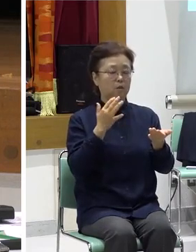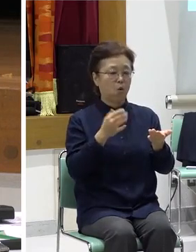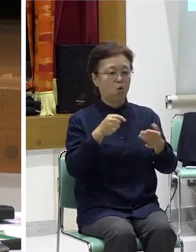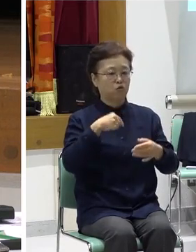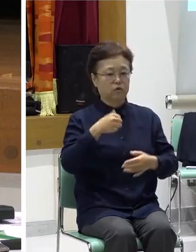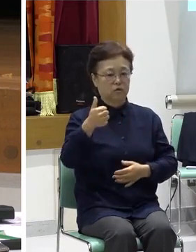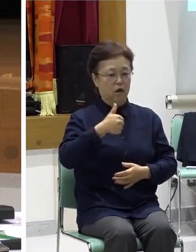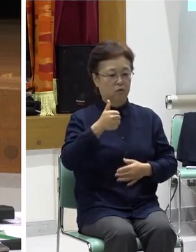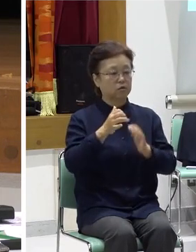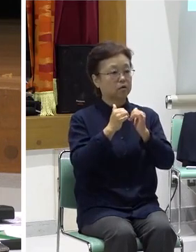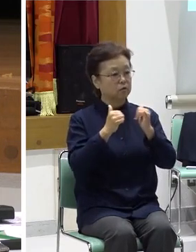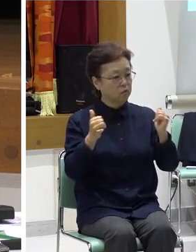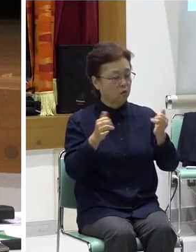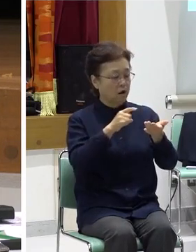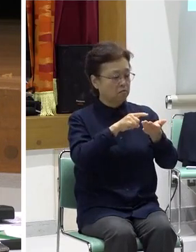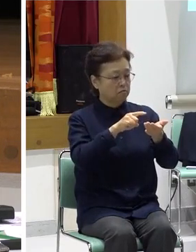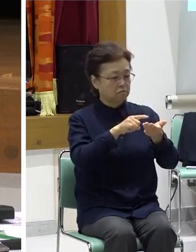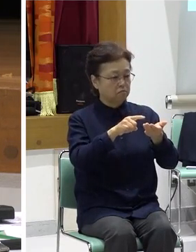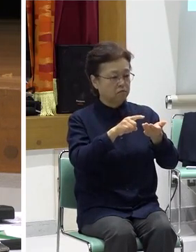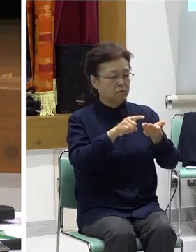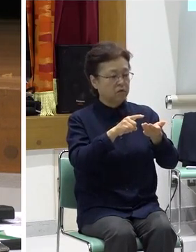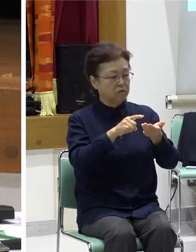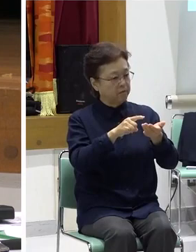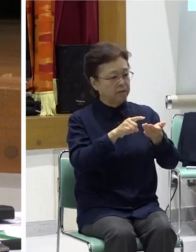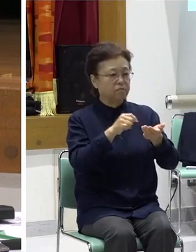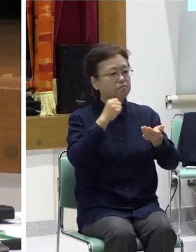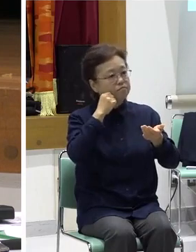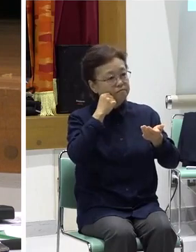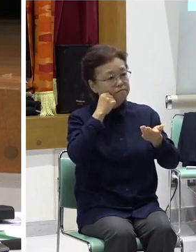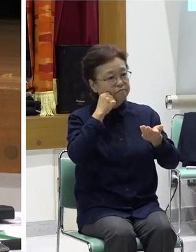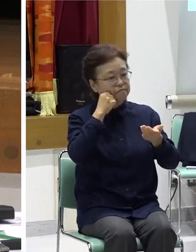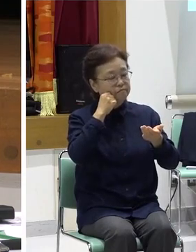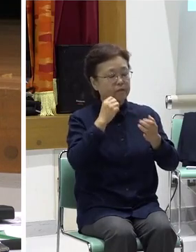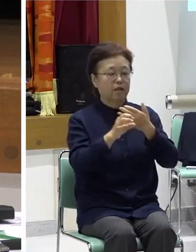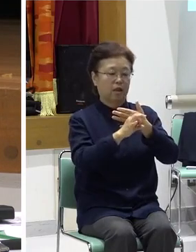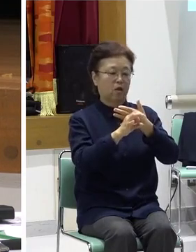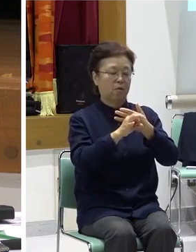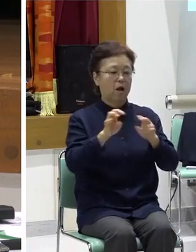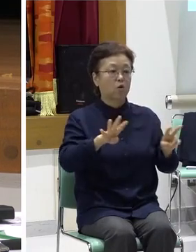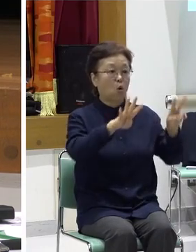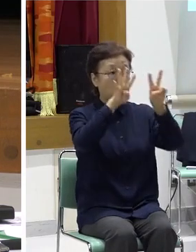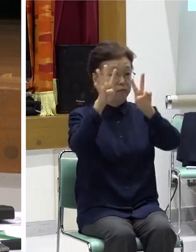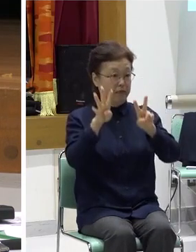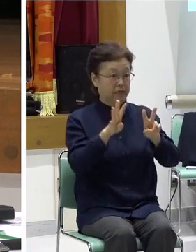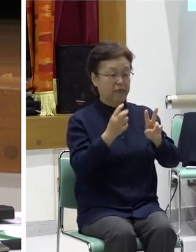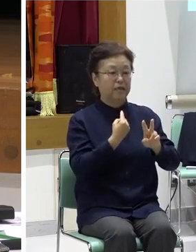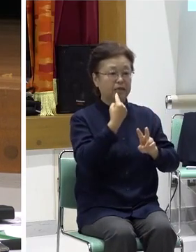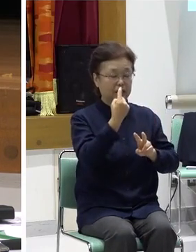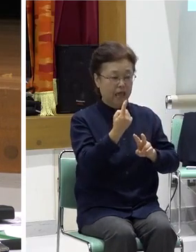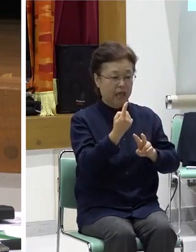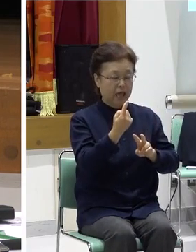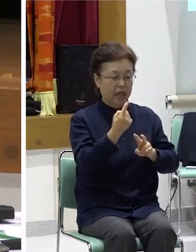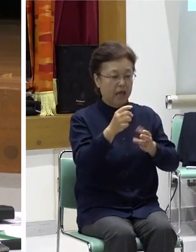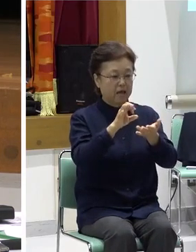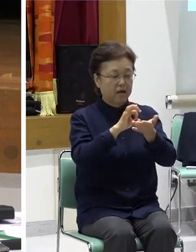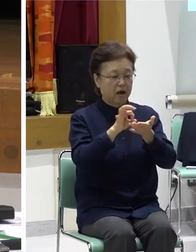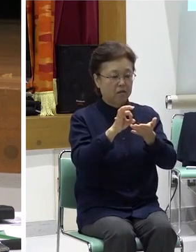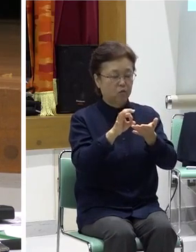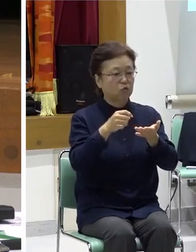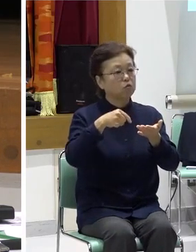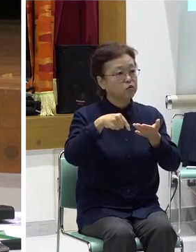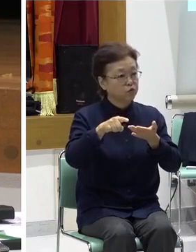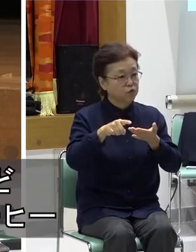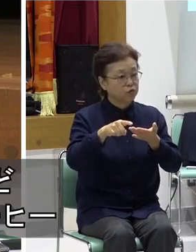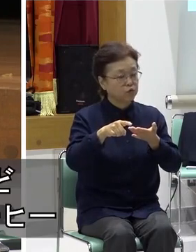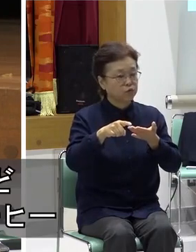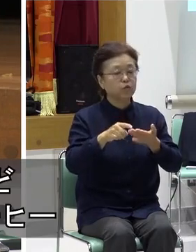とんどできないです。例えばコンビニ行ってこうレジで買うっていう時も。例えばよ